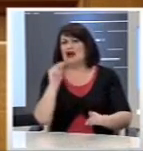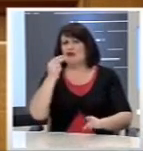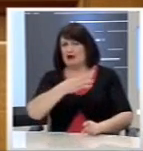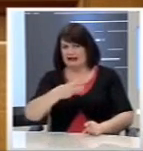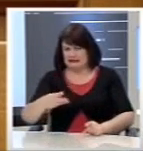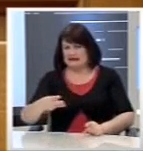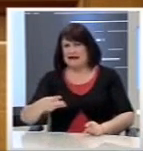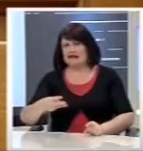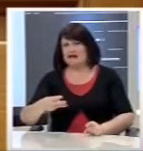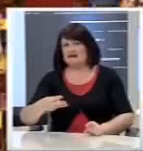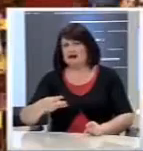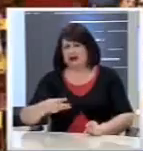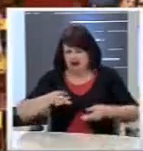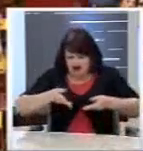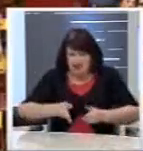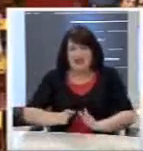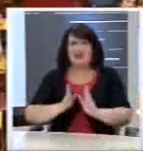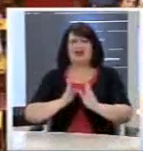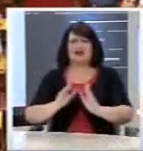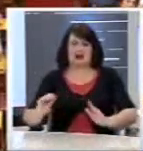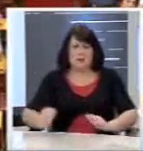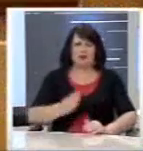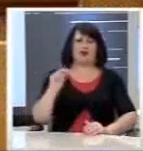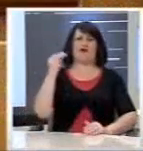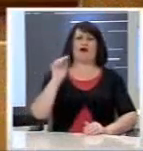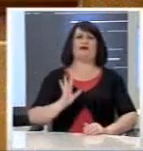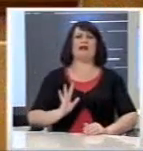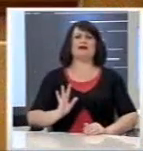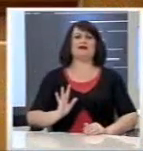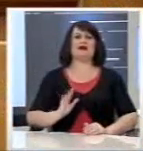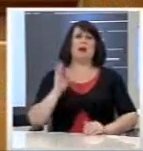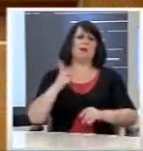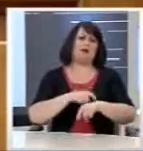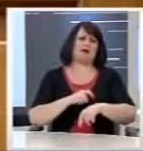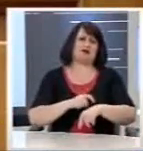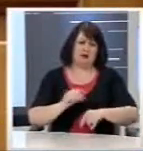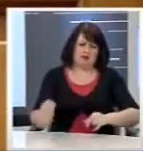ΣΥΡΙΖΑ δεν γεννήθηκαν για να είναι βουλευτές, και